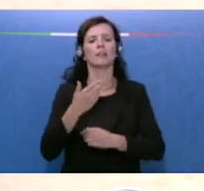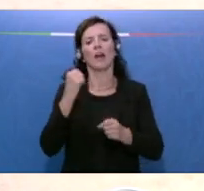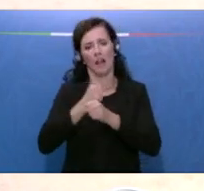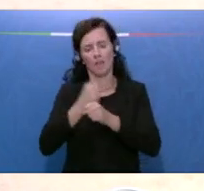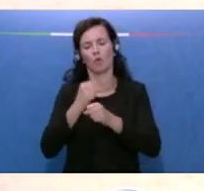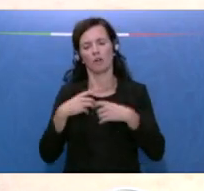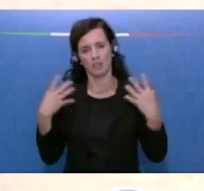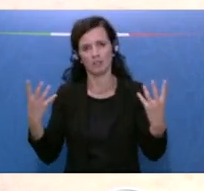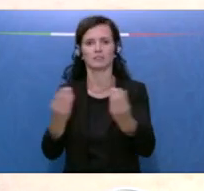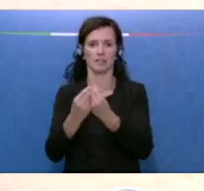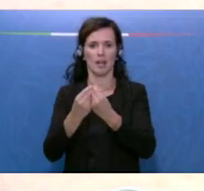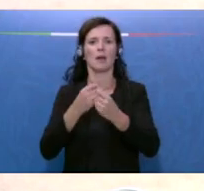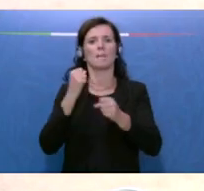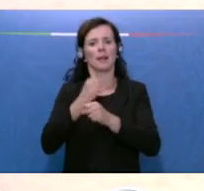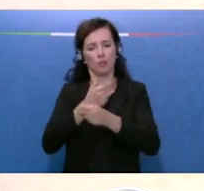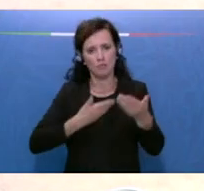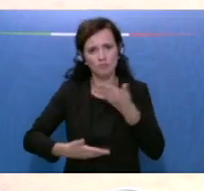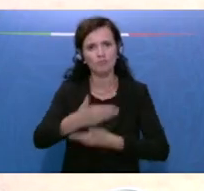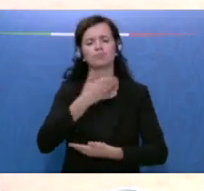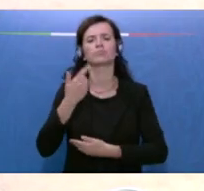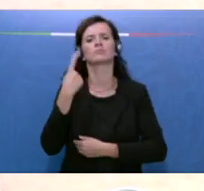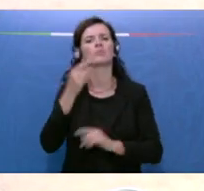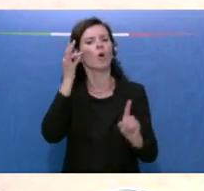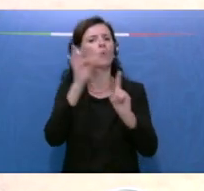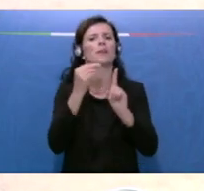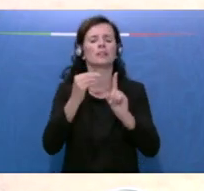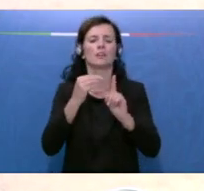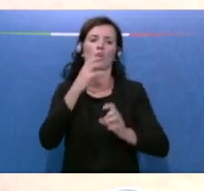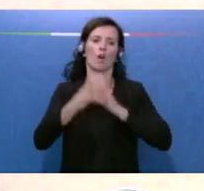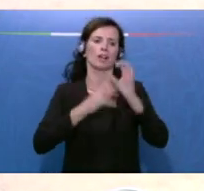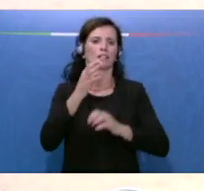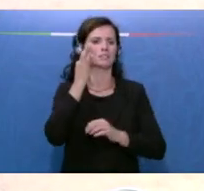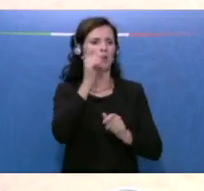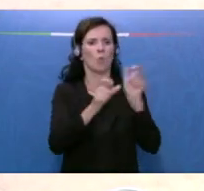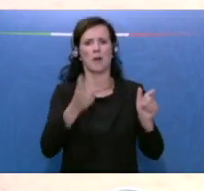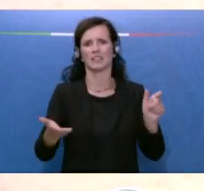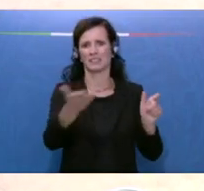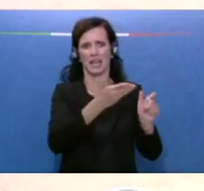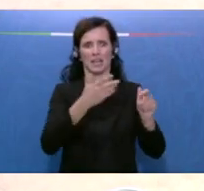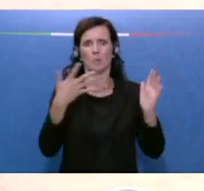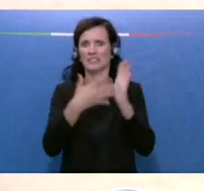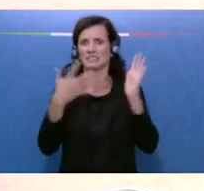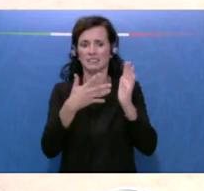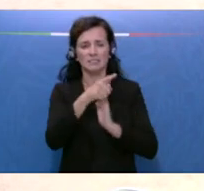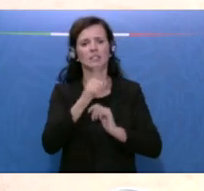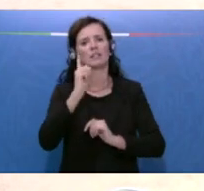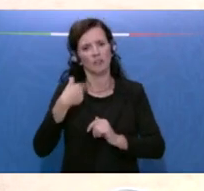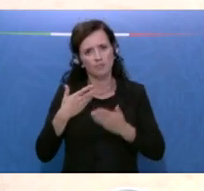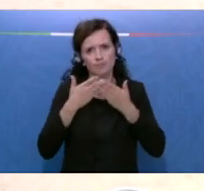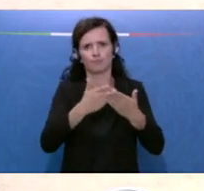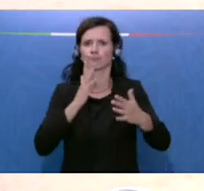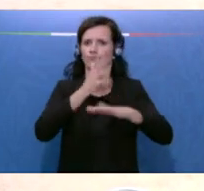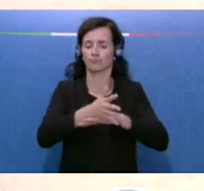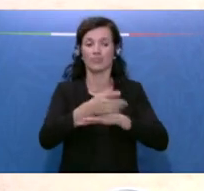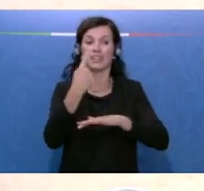sulla risposta alla crisi umanitaria perché questa per me no per lo meno ci permette di superare